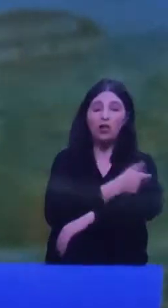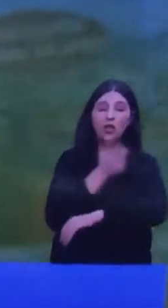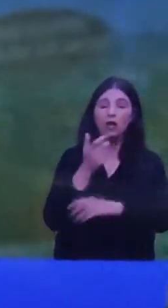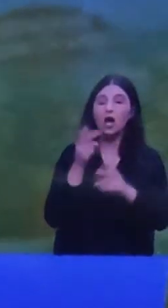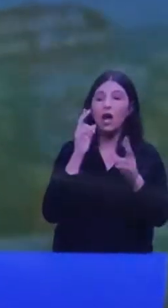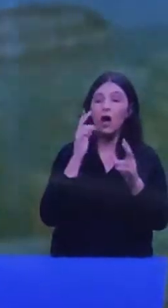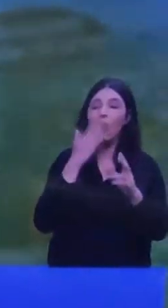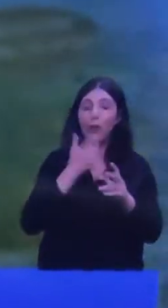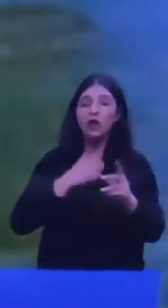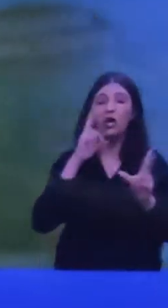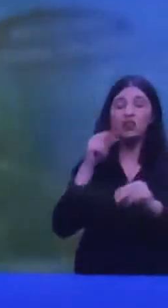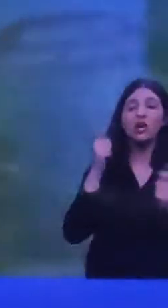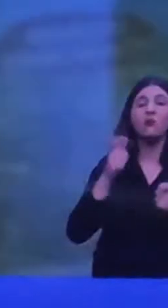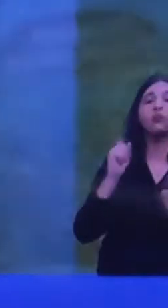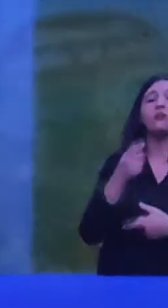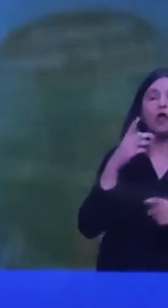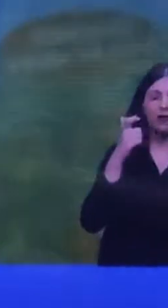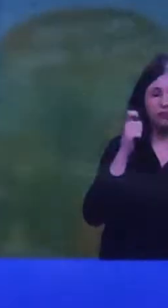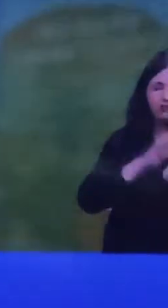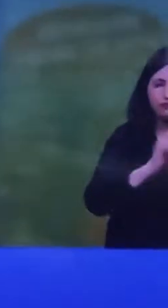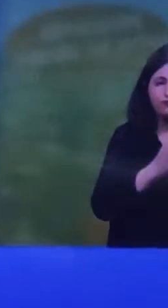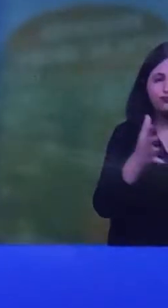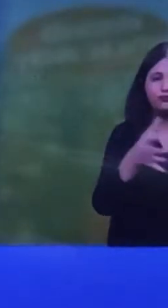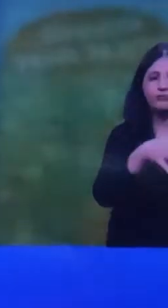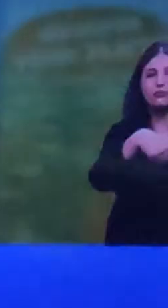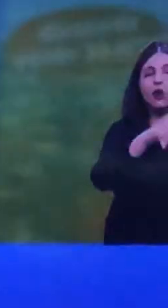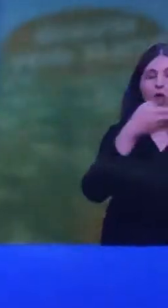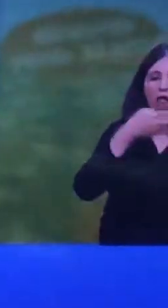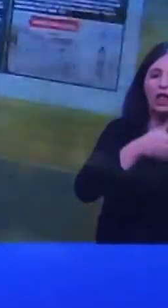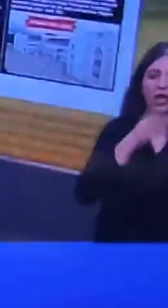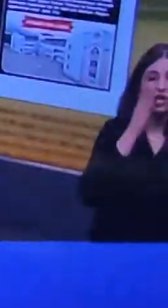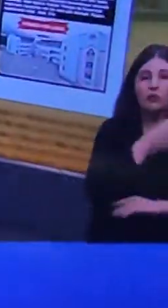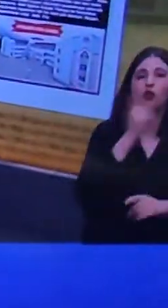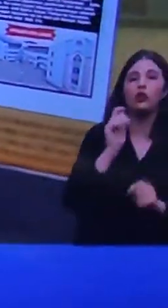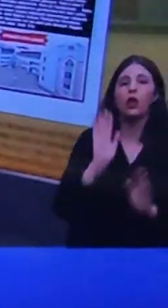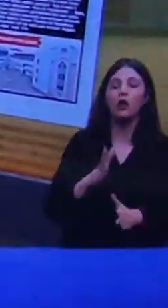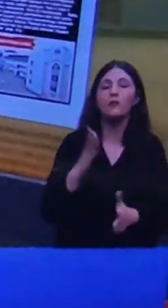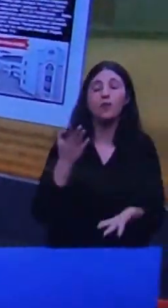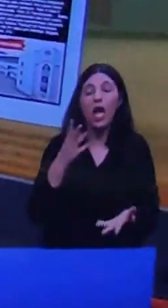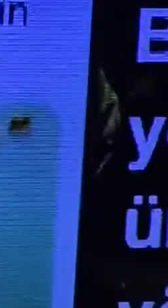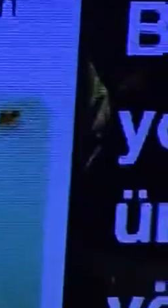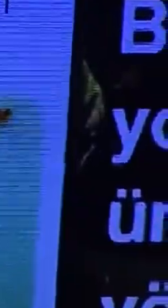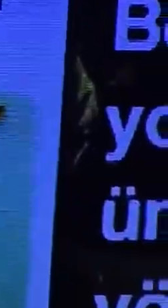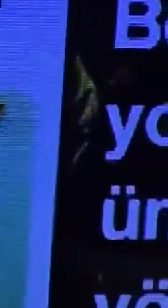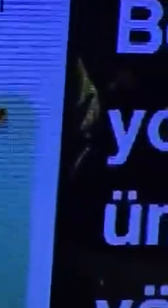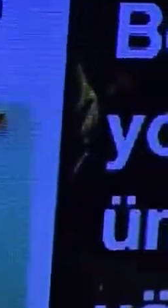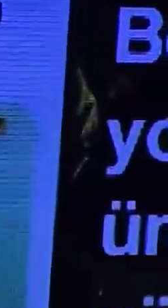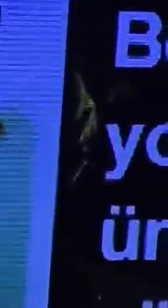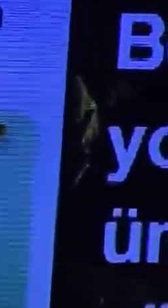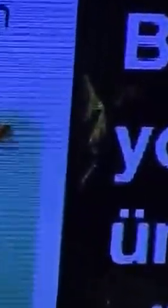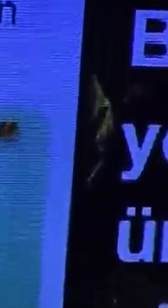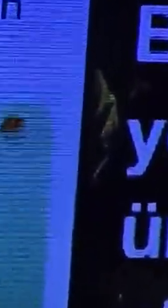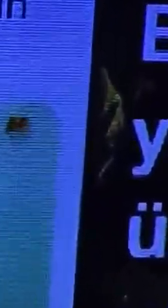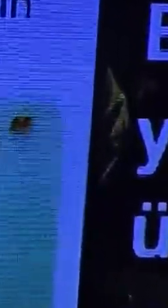yer bulamazken tarikat yurtlarına gitmek zorunda kalıyorlar. İşte bakın bu. En önemli meselemiz budur efendim. Yedekte olan ev